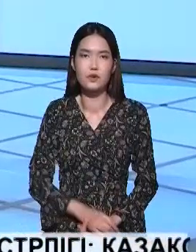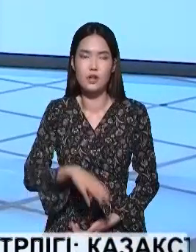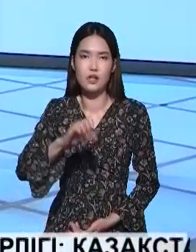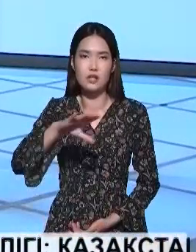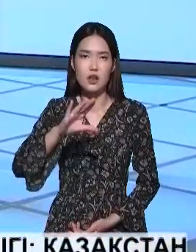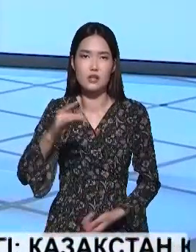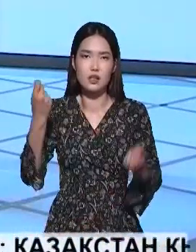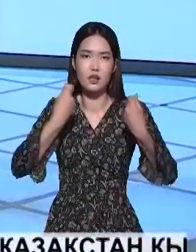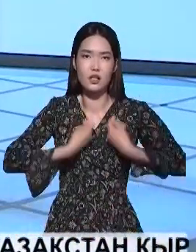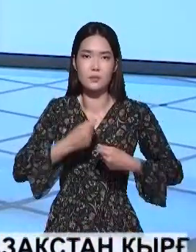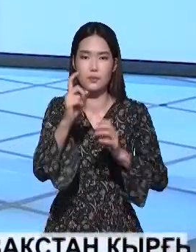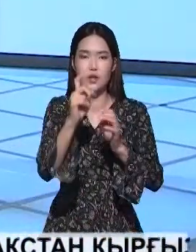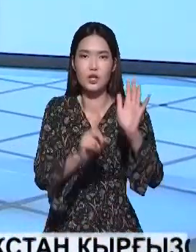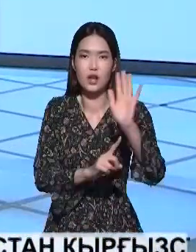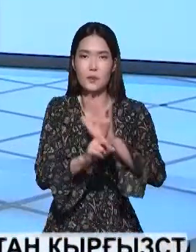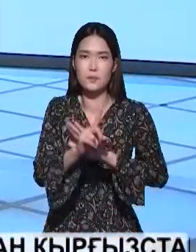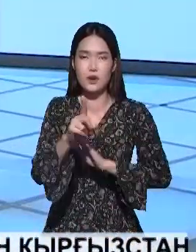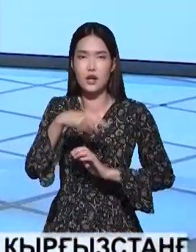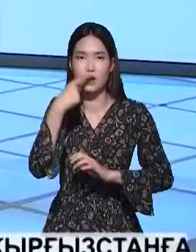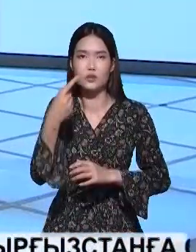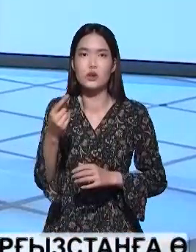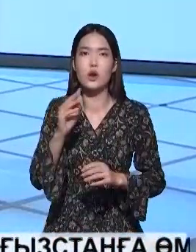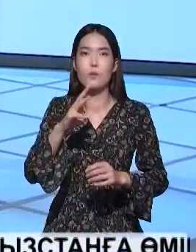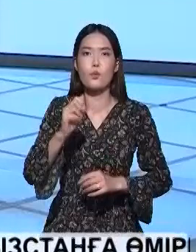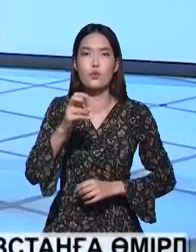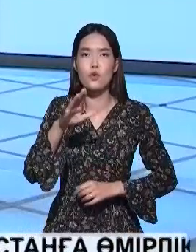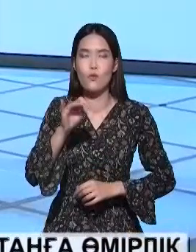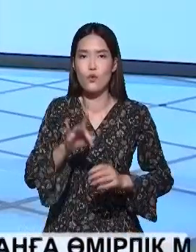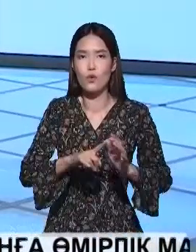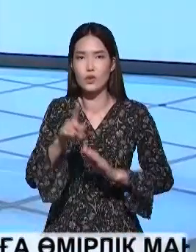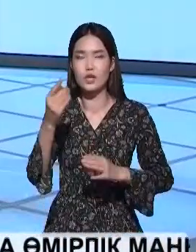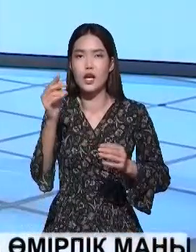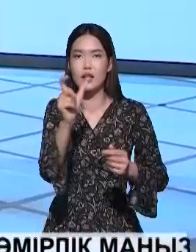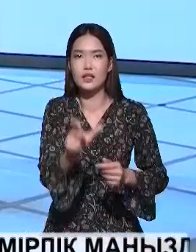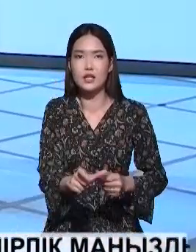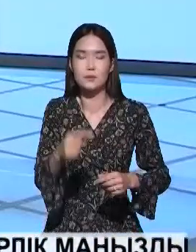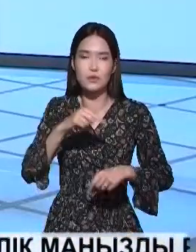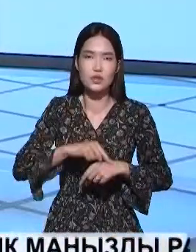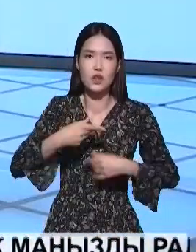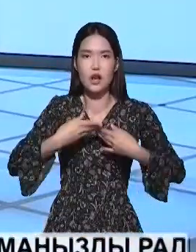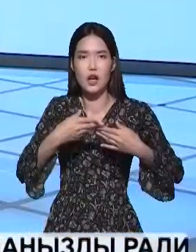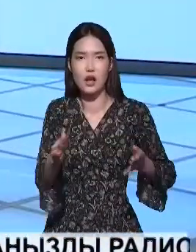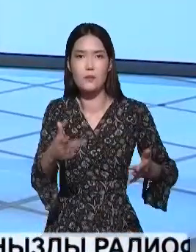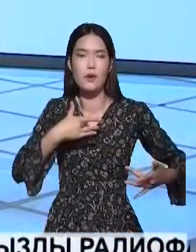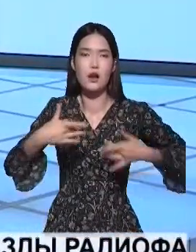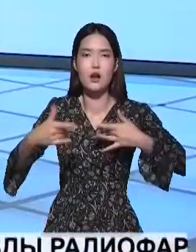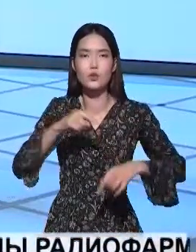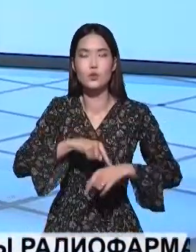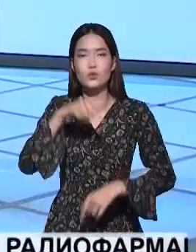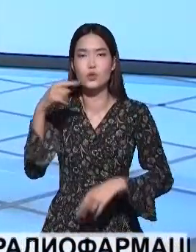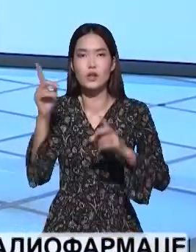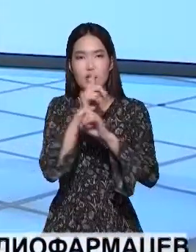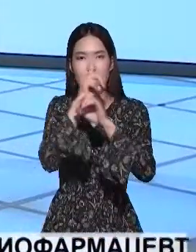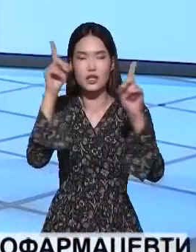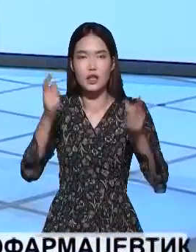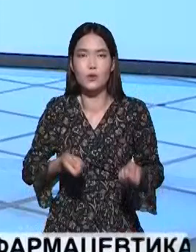Театр киім ілгіштен басталады десек, қойылым бутафориядан басталады. Кейіпкердің жан дүниесін ашып, сахна атмосферасын сезіндіруде